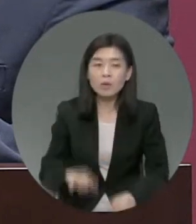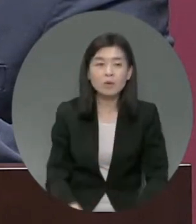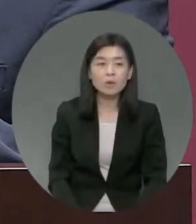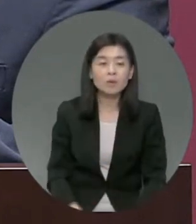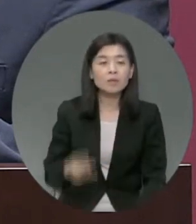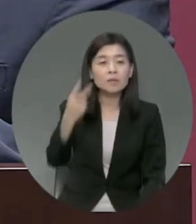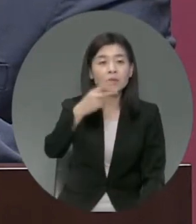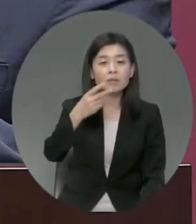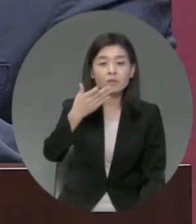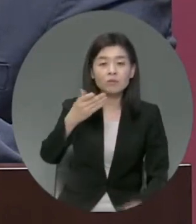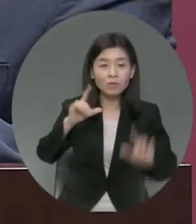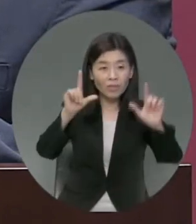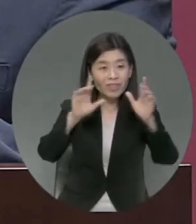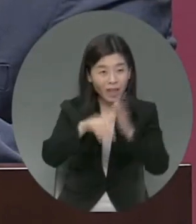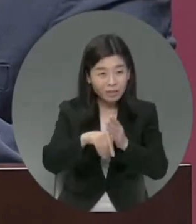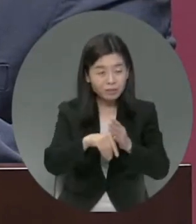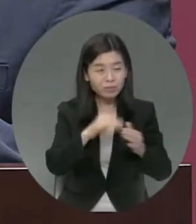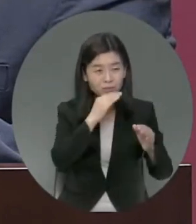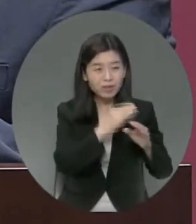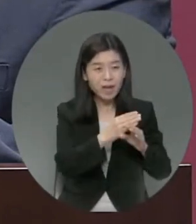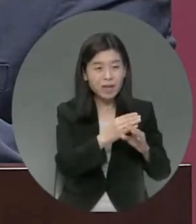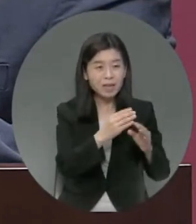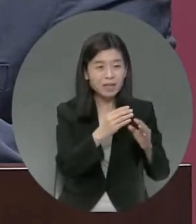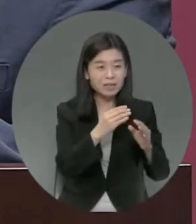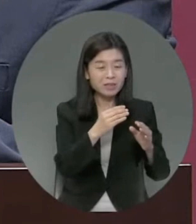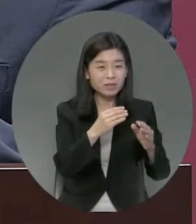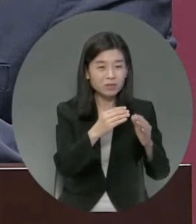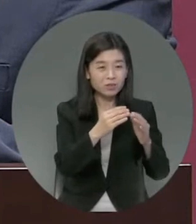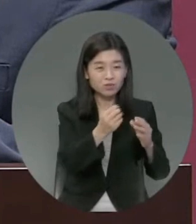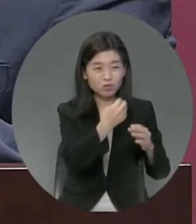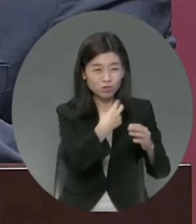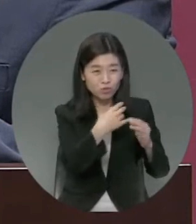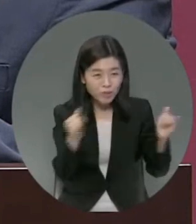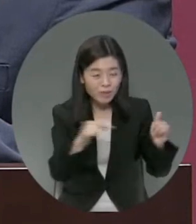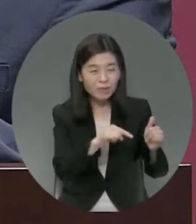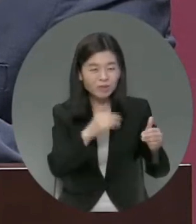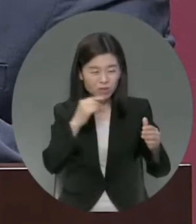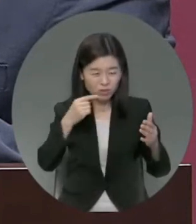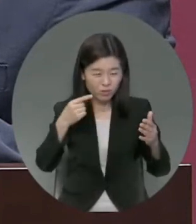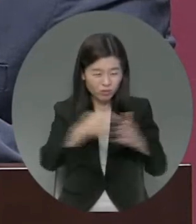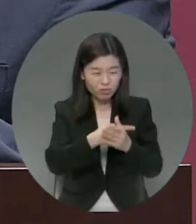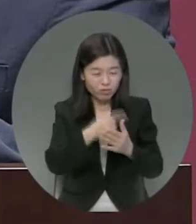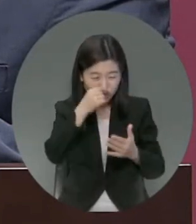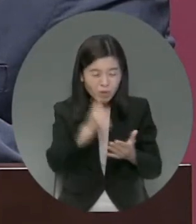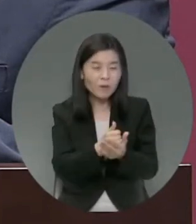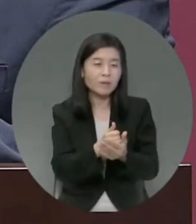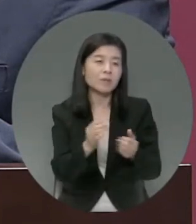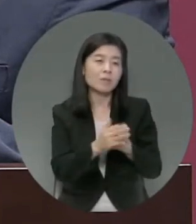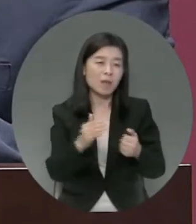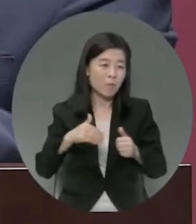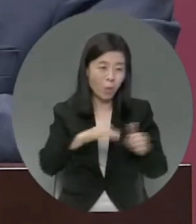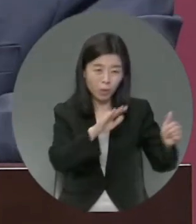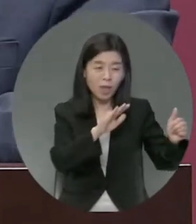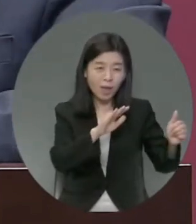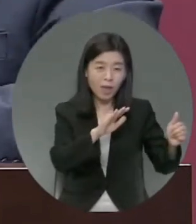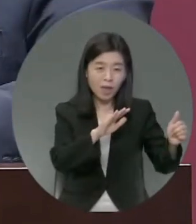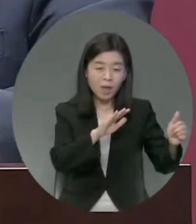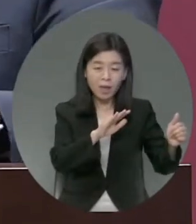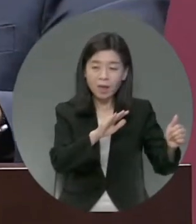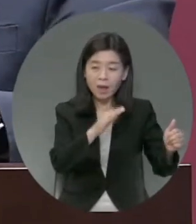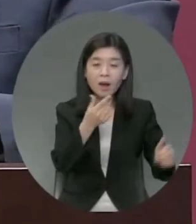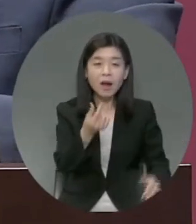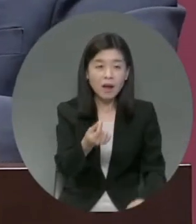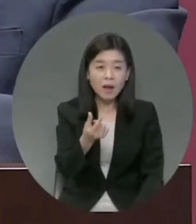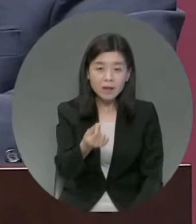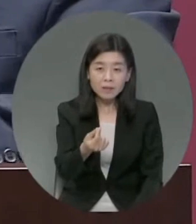국민이지만 흉악범이기 때문에 보내야 된다라는 부분인데 이게 그 저희들이 뒤집은 이유가 이게 중요한 선례가